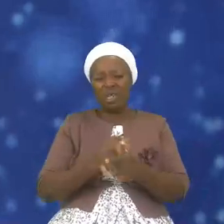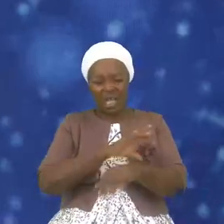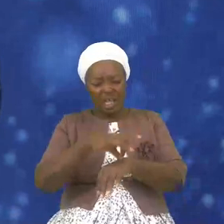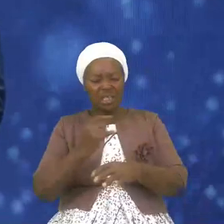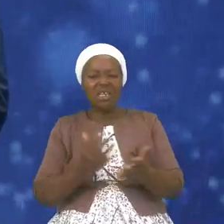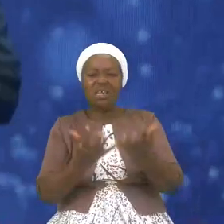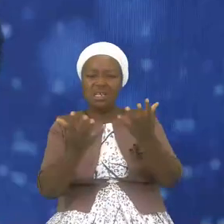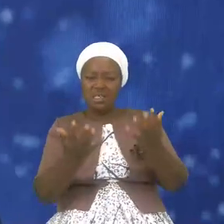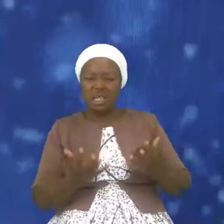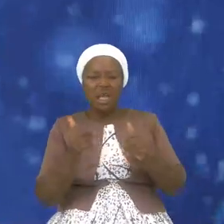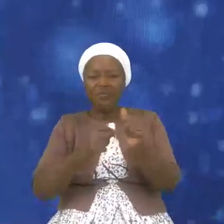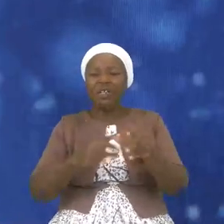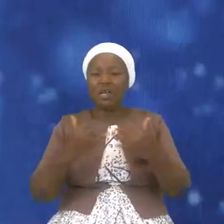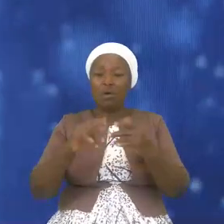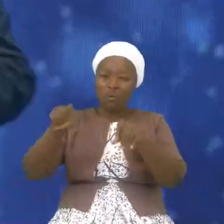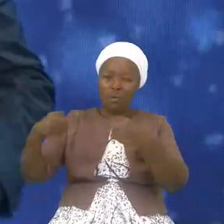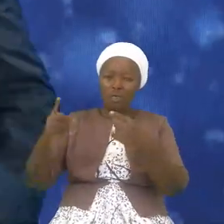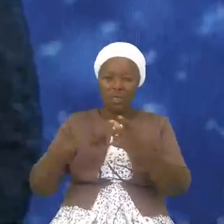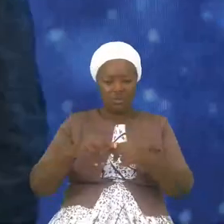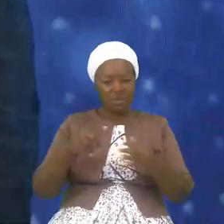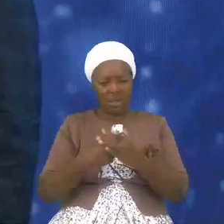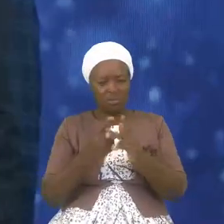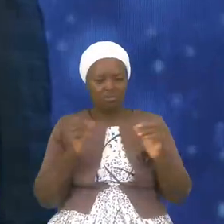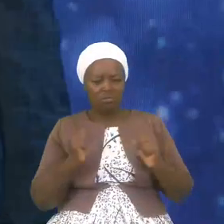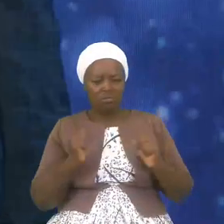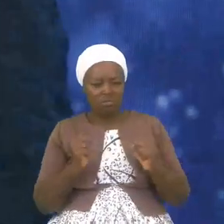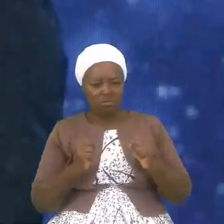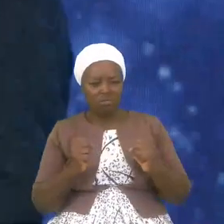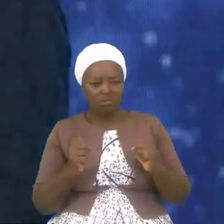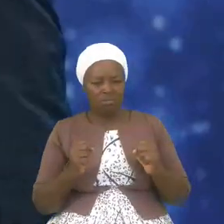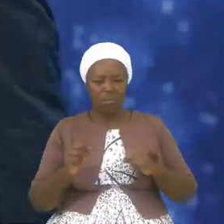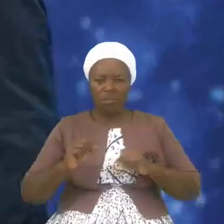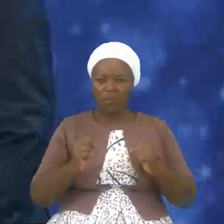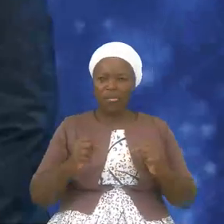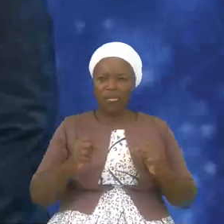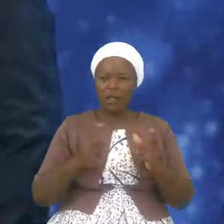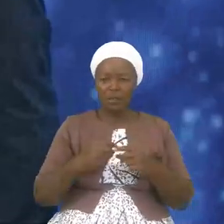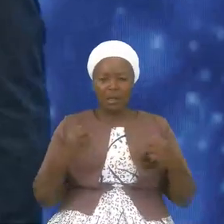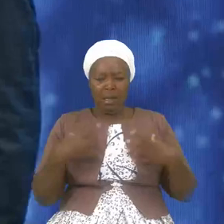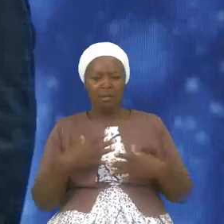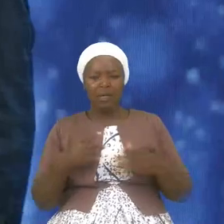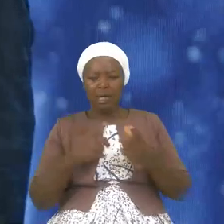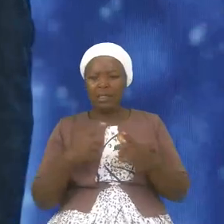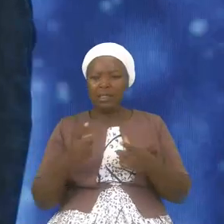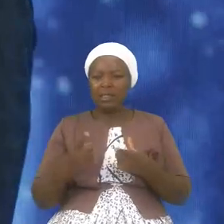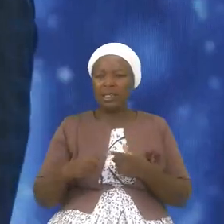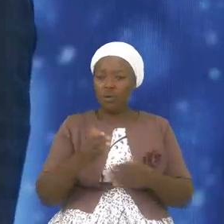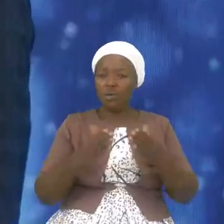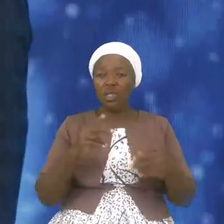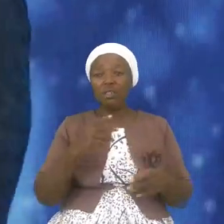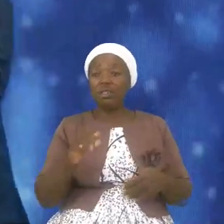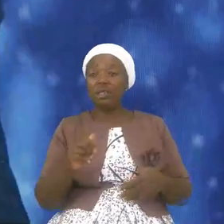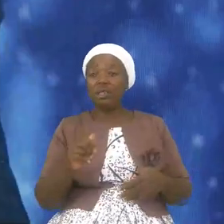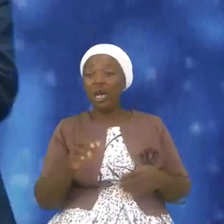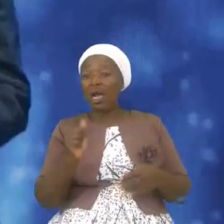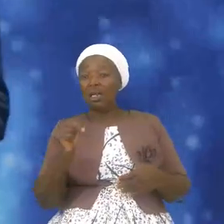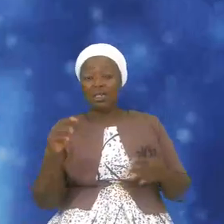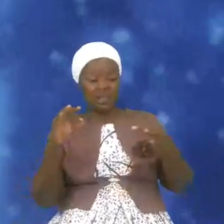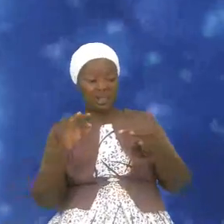terrestres, tout a disparu. Il a commencé à trembler. Il a commencé à trembloter. Et il voulait un